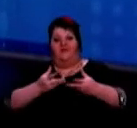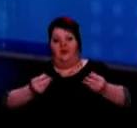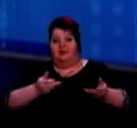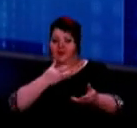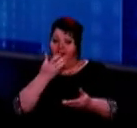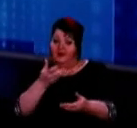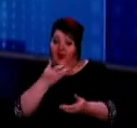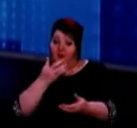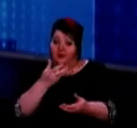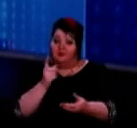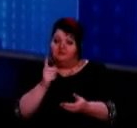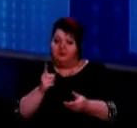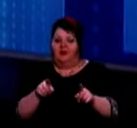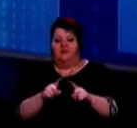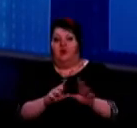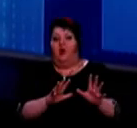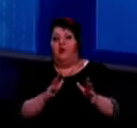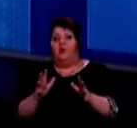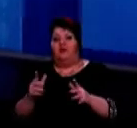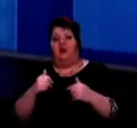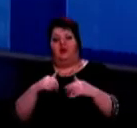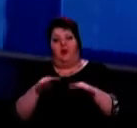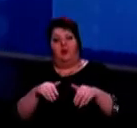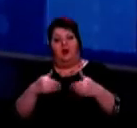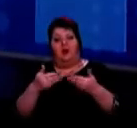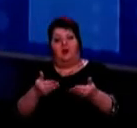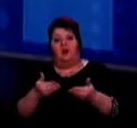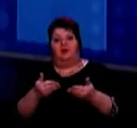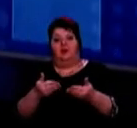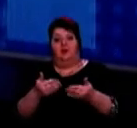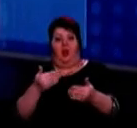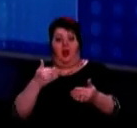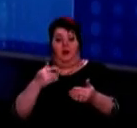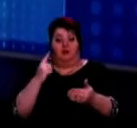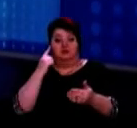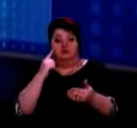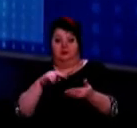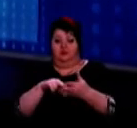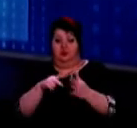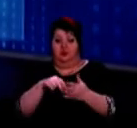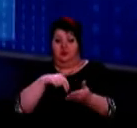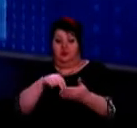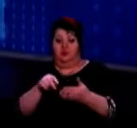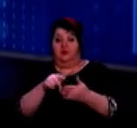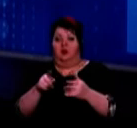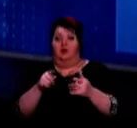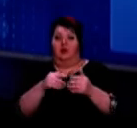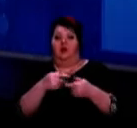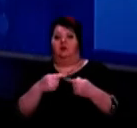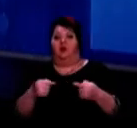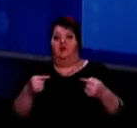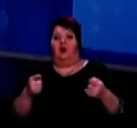тепла, то в такому випадку я б радила, перш ніж закуповувати товари, які потребують зберігання при низьких